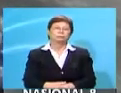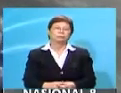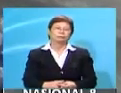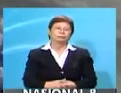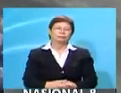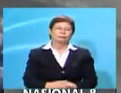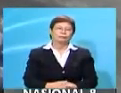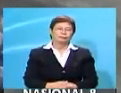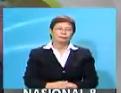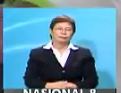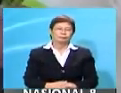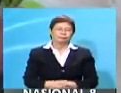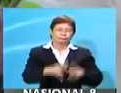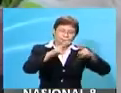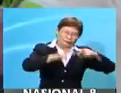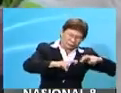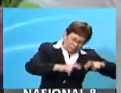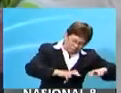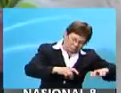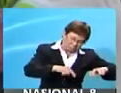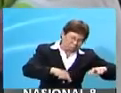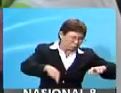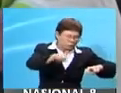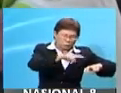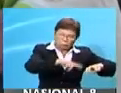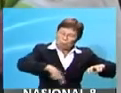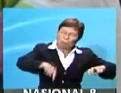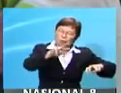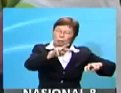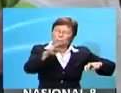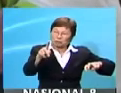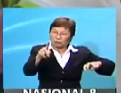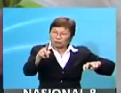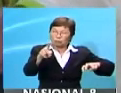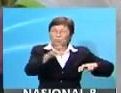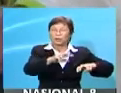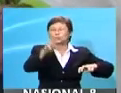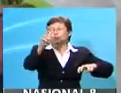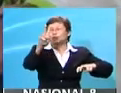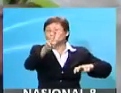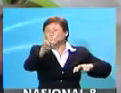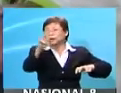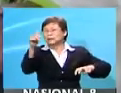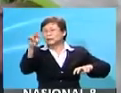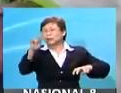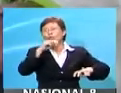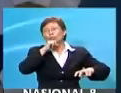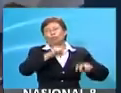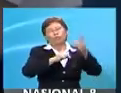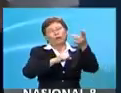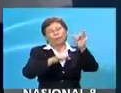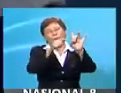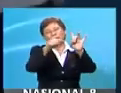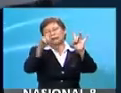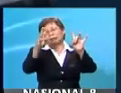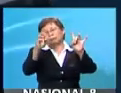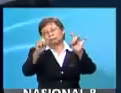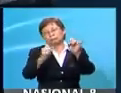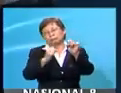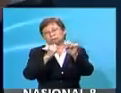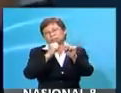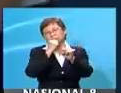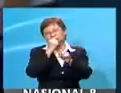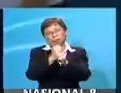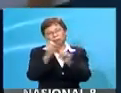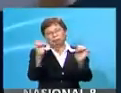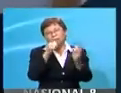tenggol siatat mendapati kesemua 21 awak-awak bersama dua tekong itu berumur antara 18 hingga 60 tahun tidak mempunyai